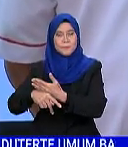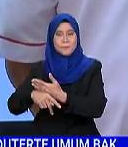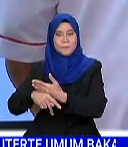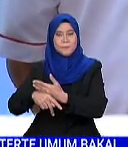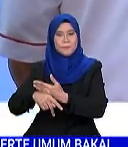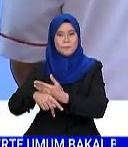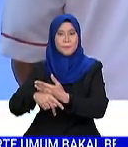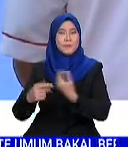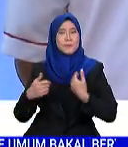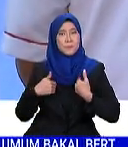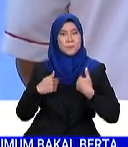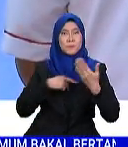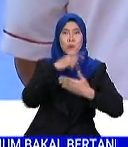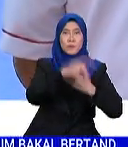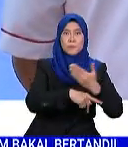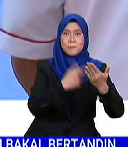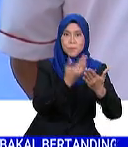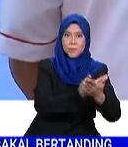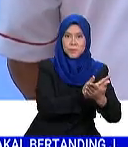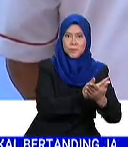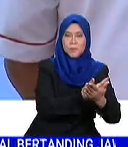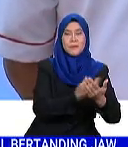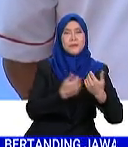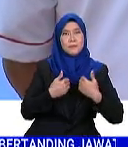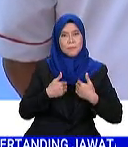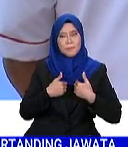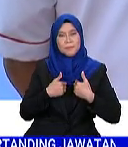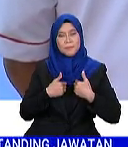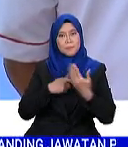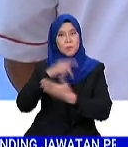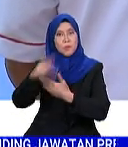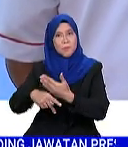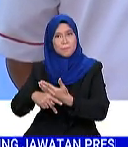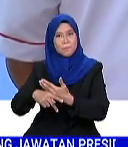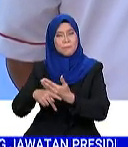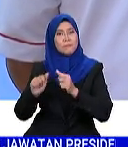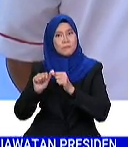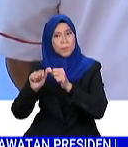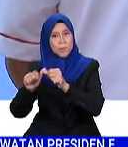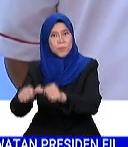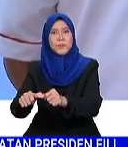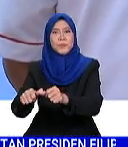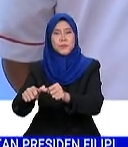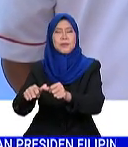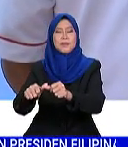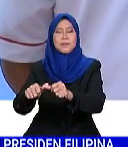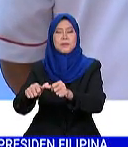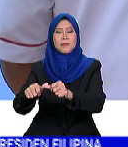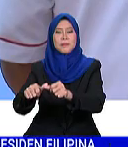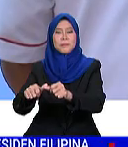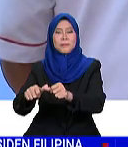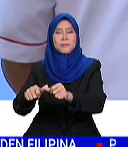ada yang merupakan program baru, ada yang program kita teruskan, continuity,